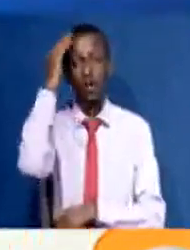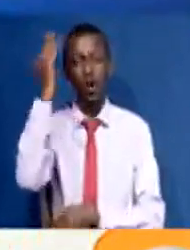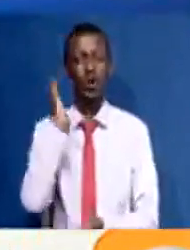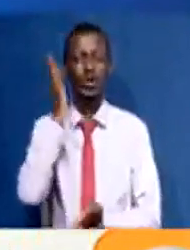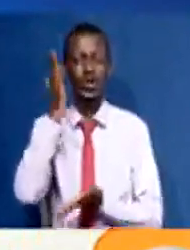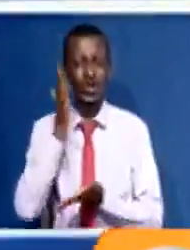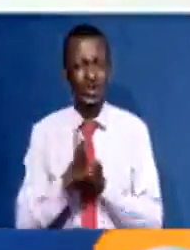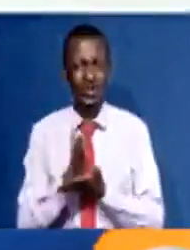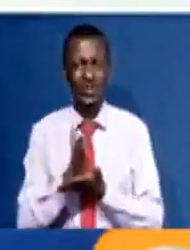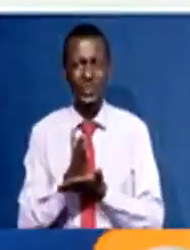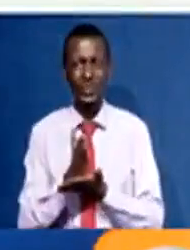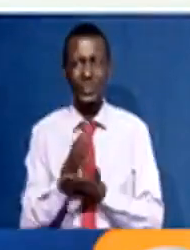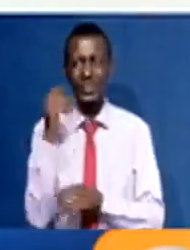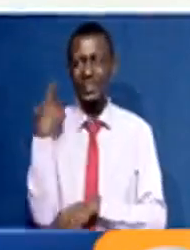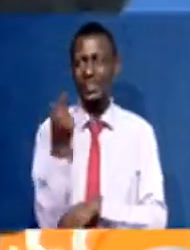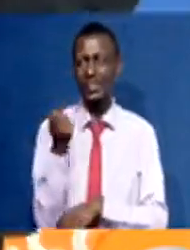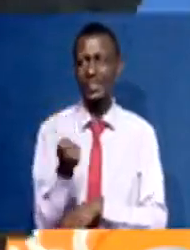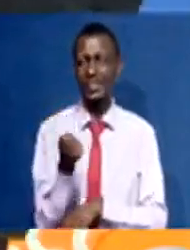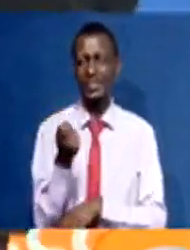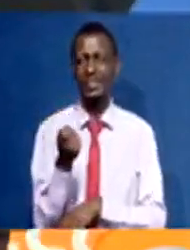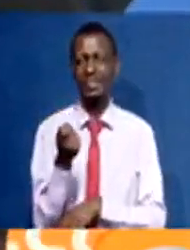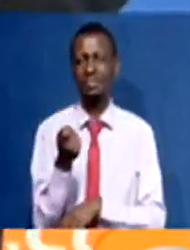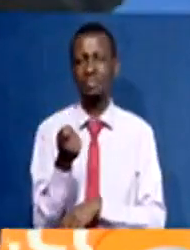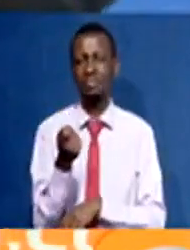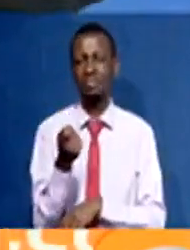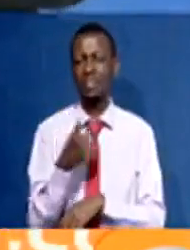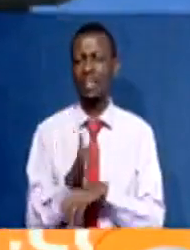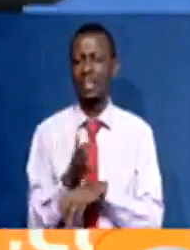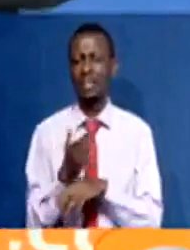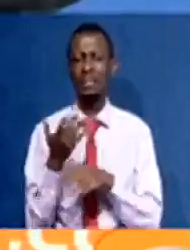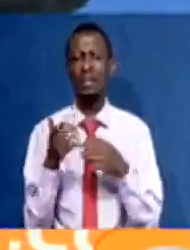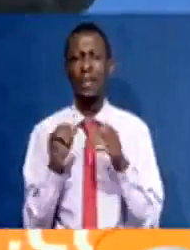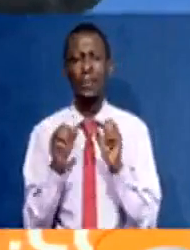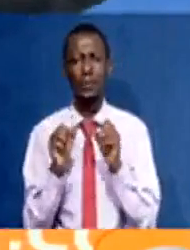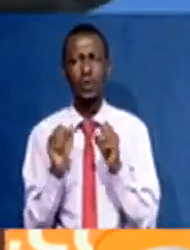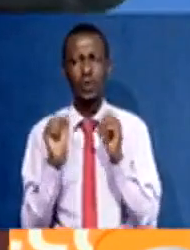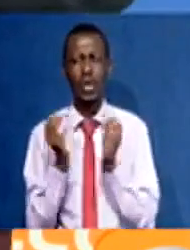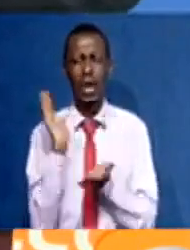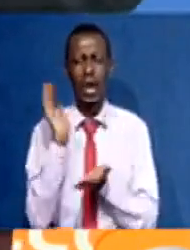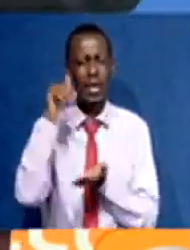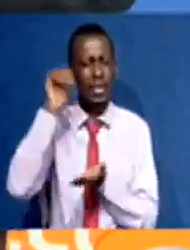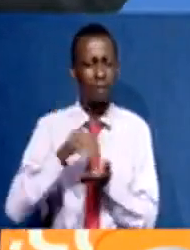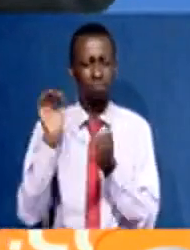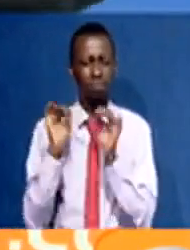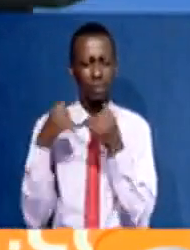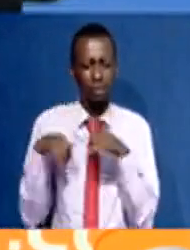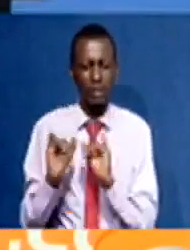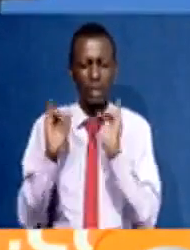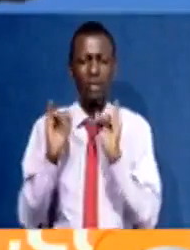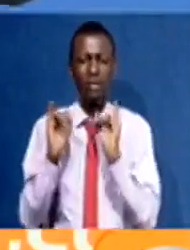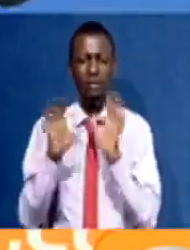ukweli. Sasa imekuwa tu juzi ya Ramizi. Nikasema hii Shabiki acha nijaribuko tena. Nikaweka tu auto